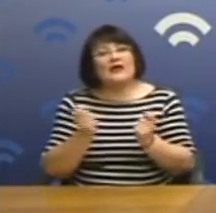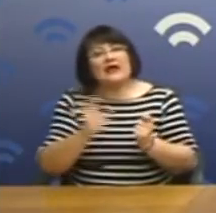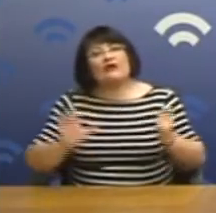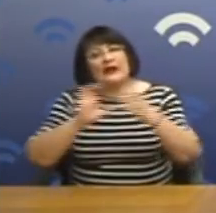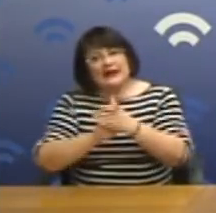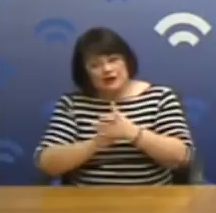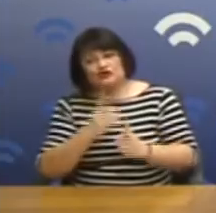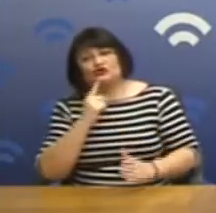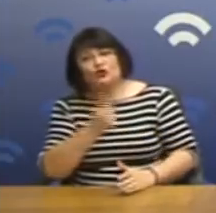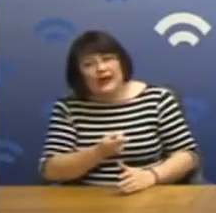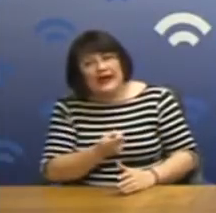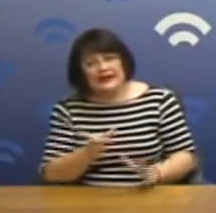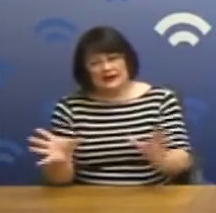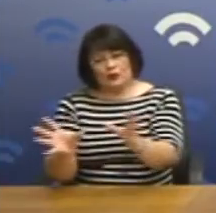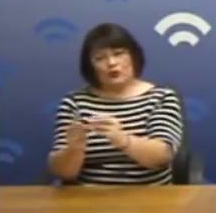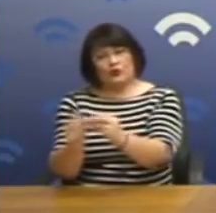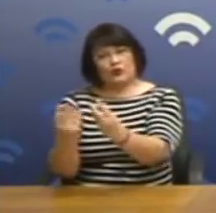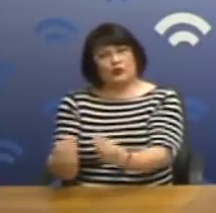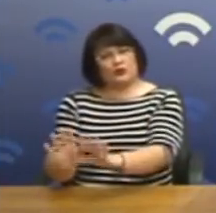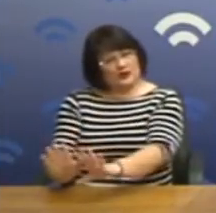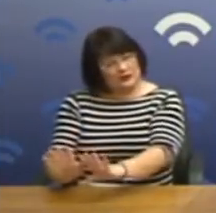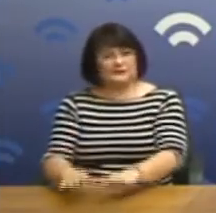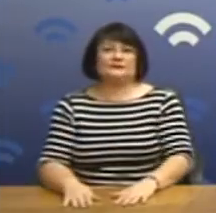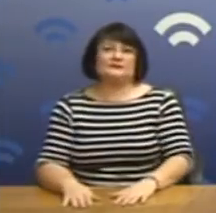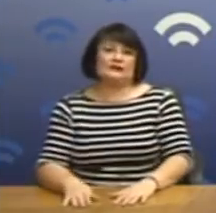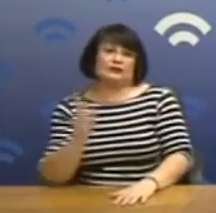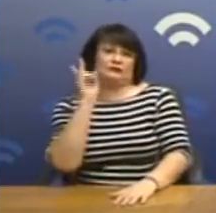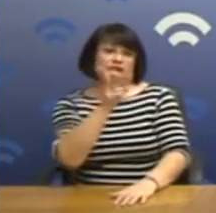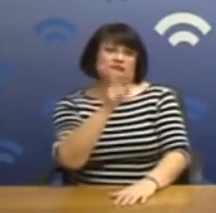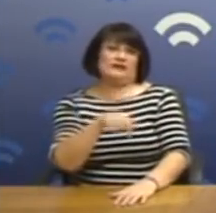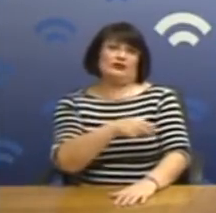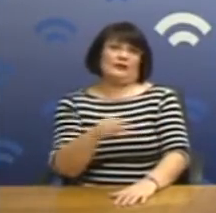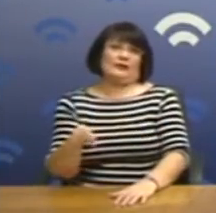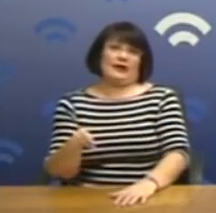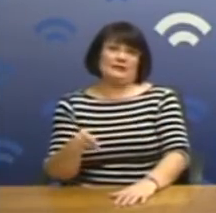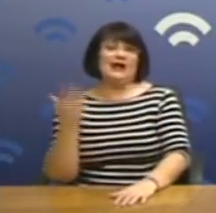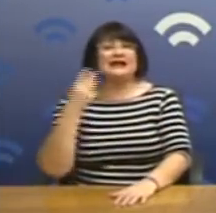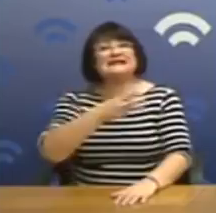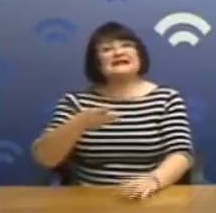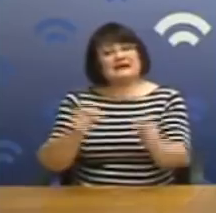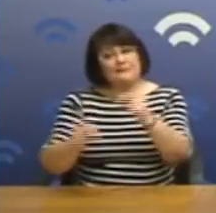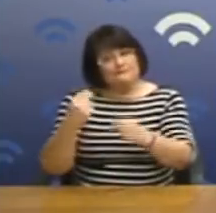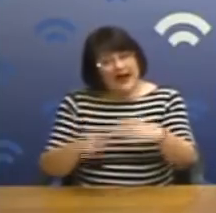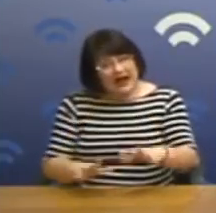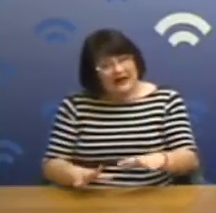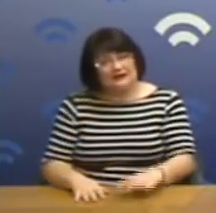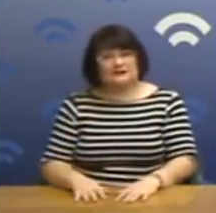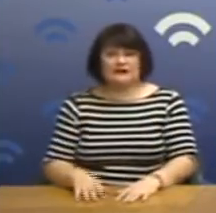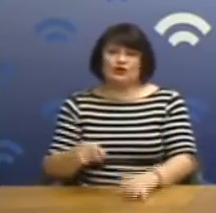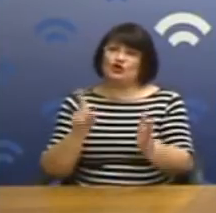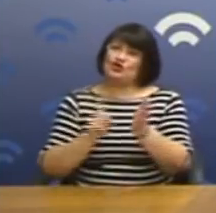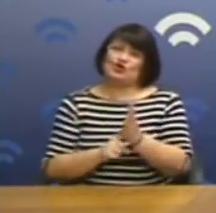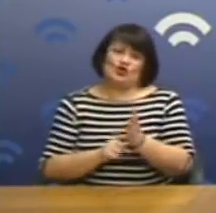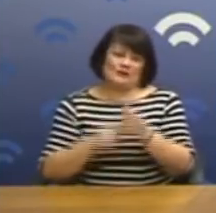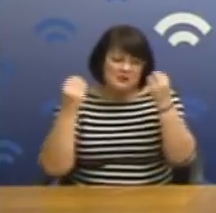οποία ξαναενσωματώνεται. Τον είχαμε καταγγείλει όταν τον ψήφισε ο ΣΥΡΙΖΑ, νομιμοποιώντας την